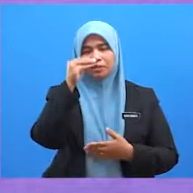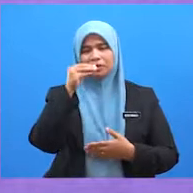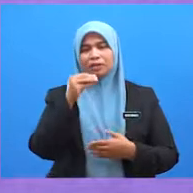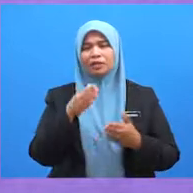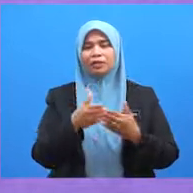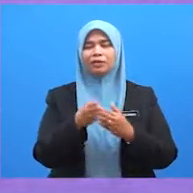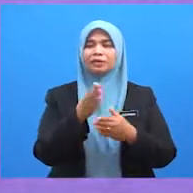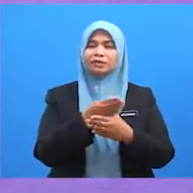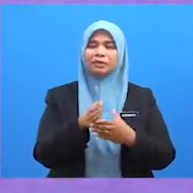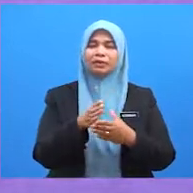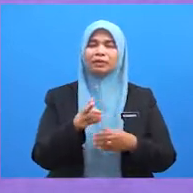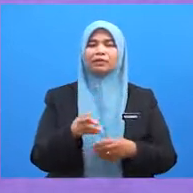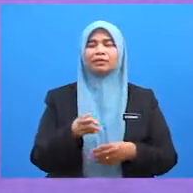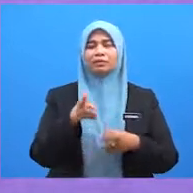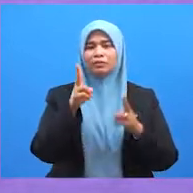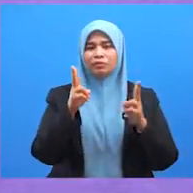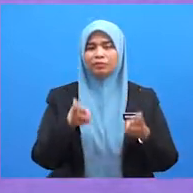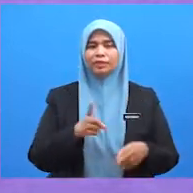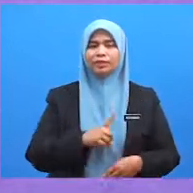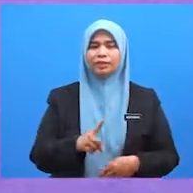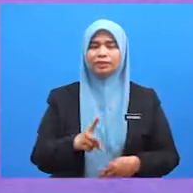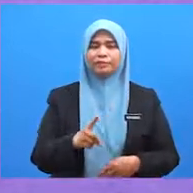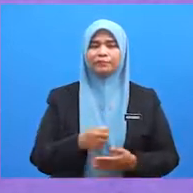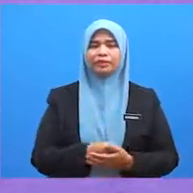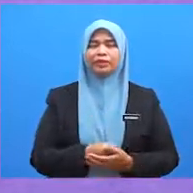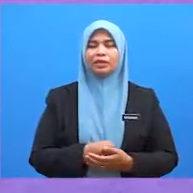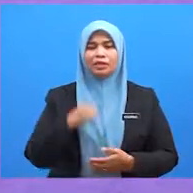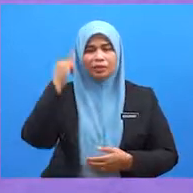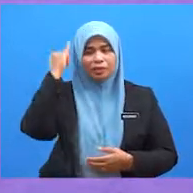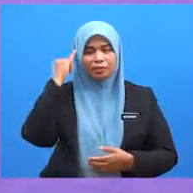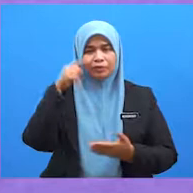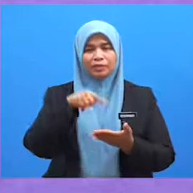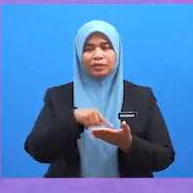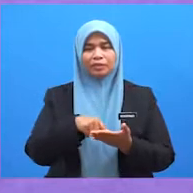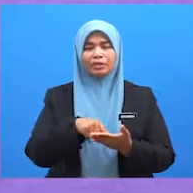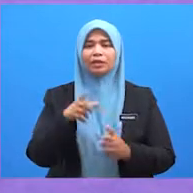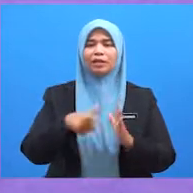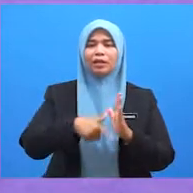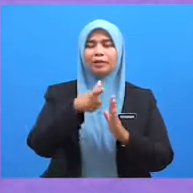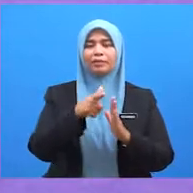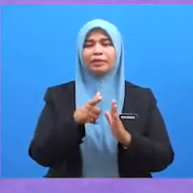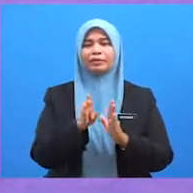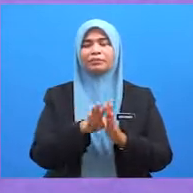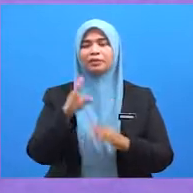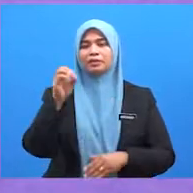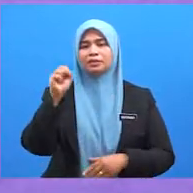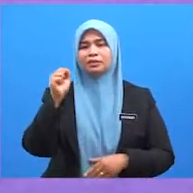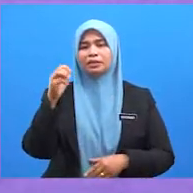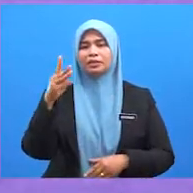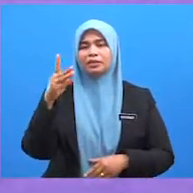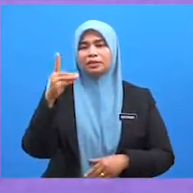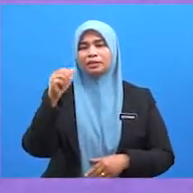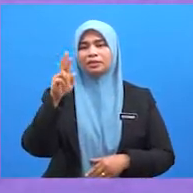sebahagian umat Islam. Ilmu Fardu Kifayah merupakan ilmu yang lebih bersandarkan akal. Ilmu